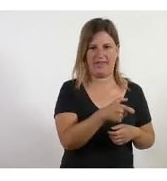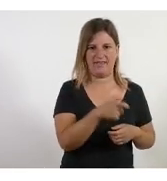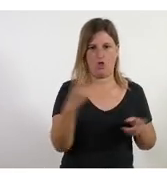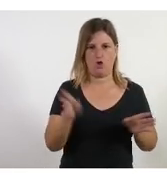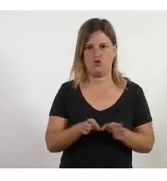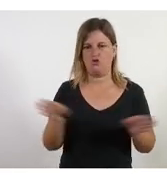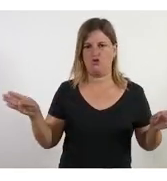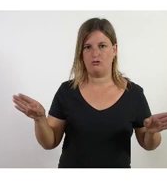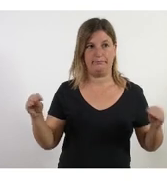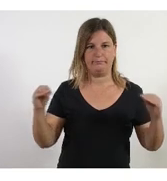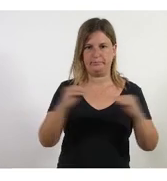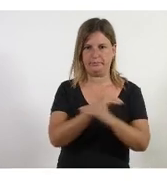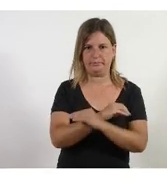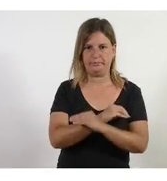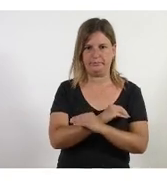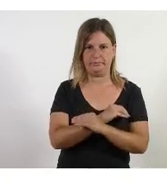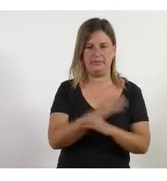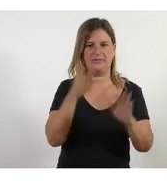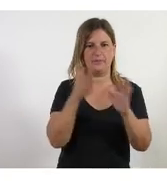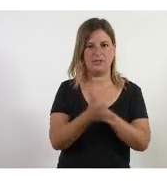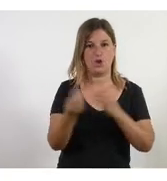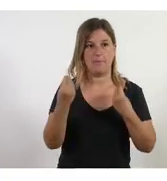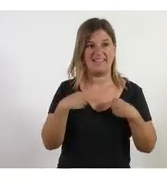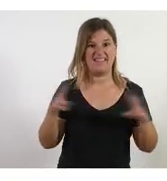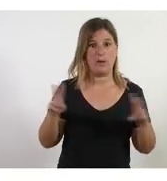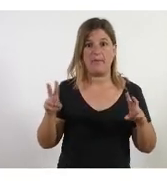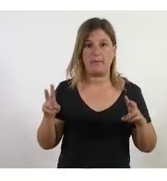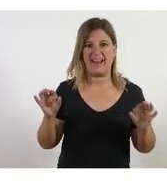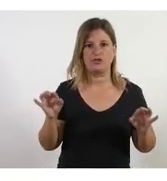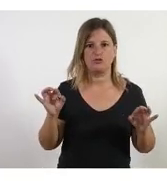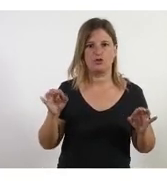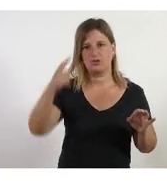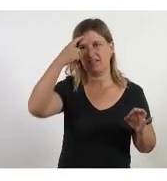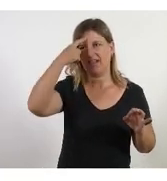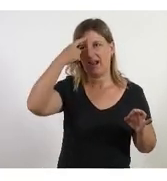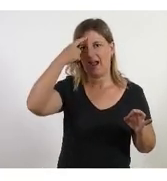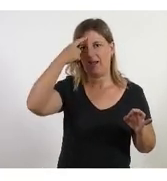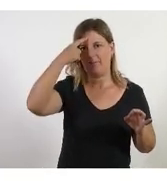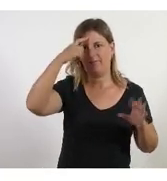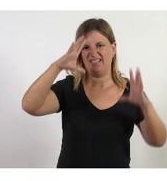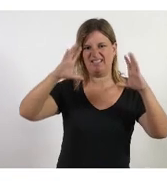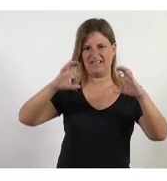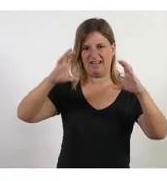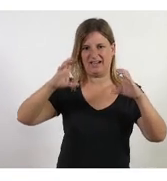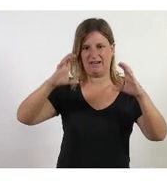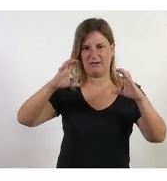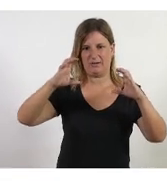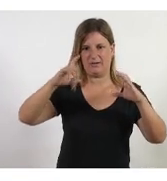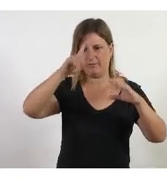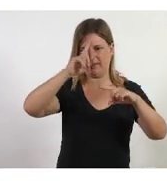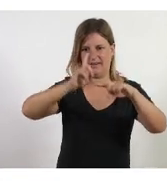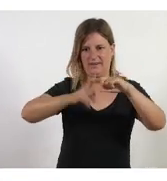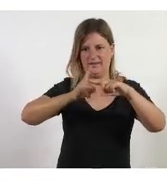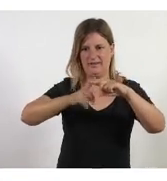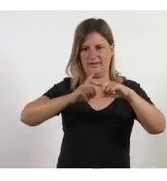dos extrems. I aquestes vibracions es produeixen a dintre el cap i en el cervell que tenim aquí al mig, que és el, no?